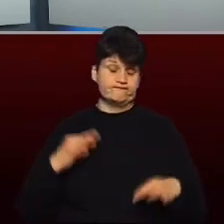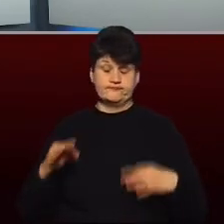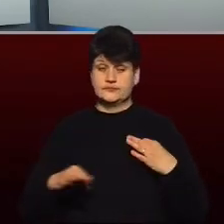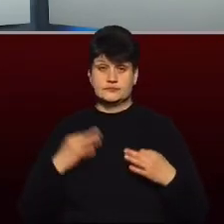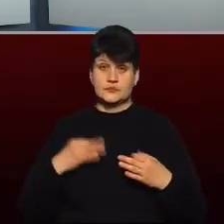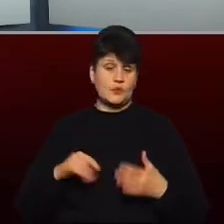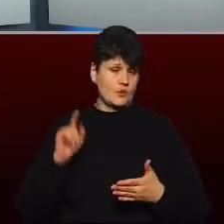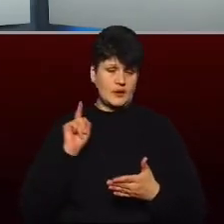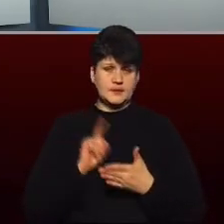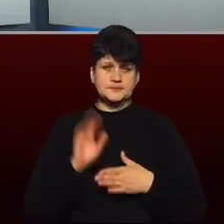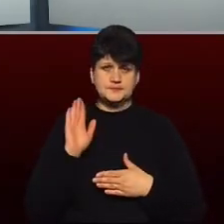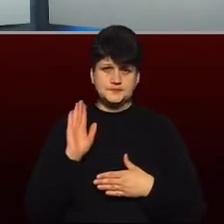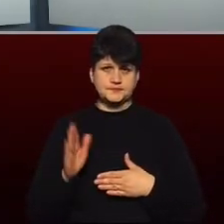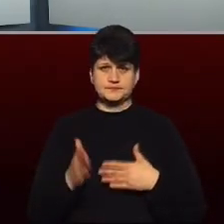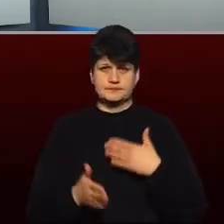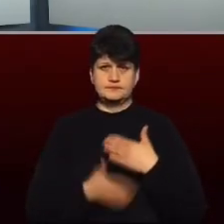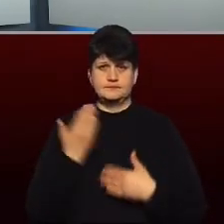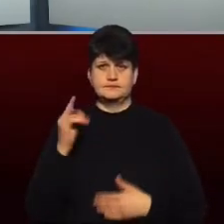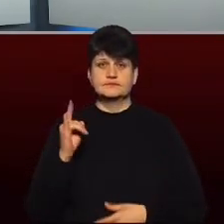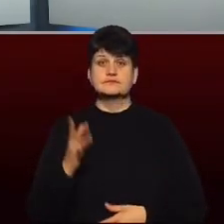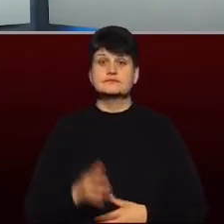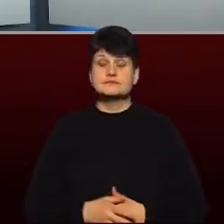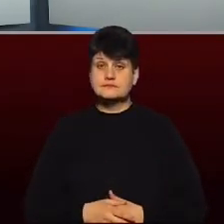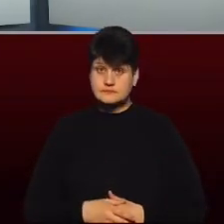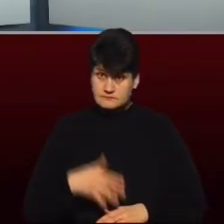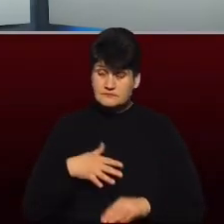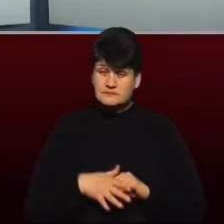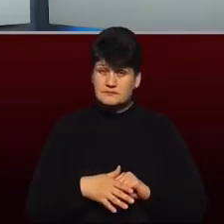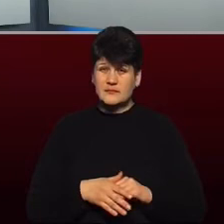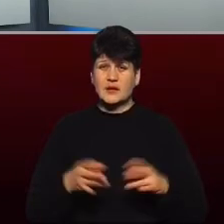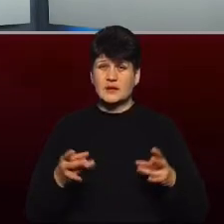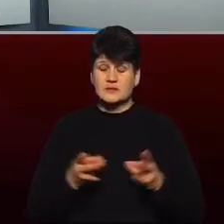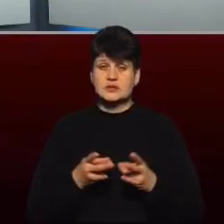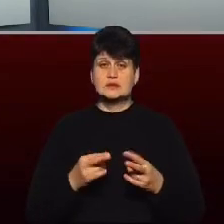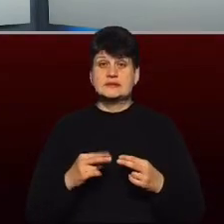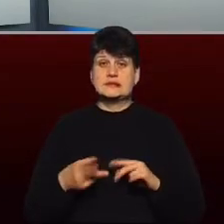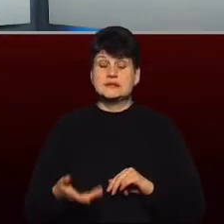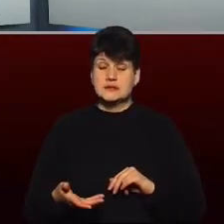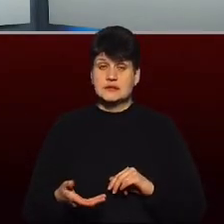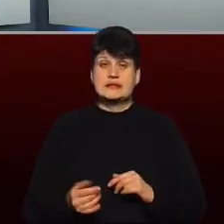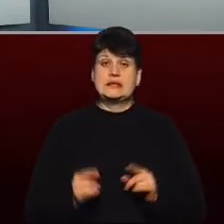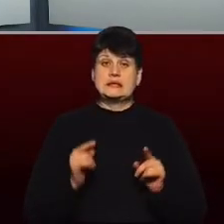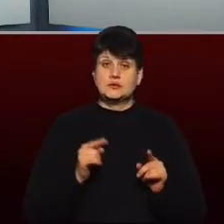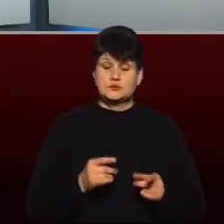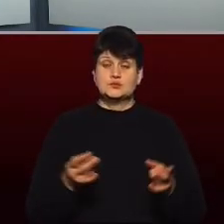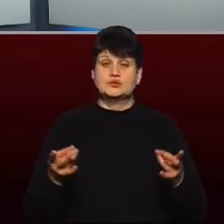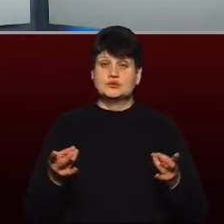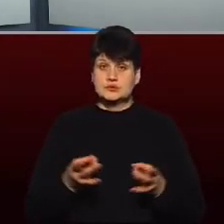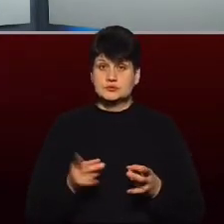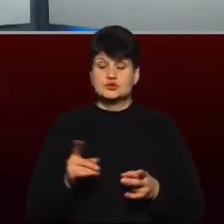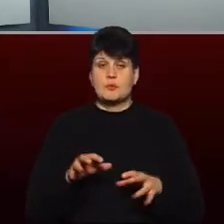ту саму модель, і я вдарю, наприклад. Розумієте? Тобто потрібно мінятися. І для того потрібно, щоб